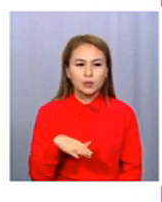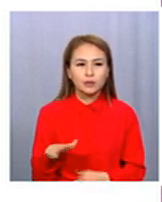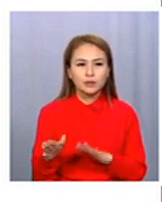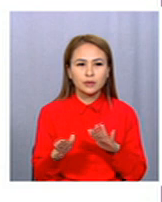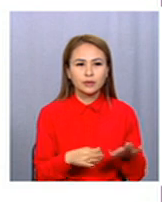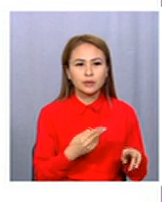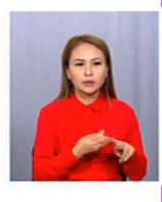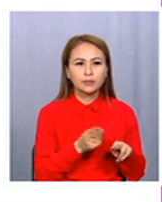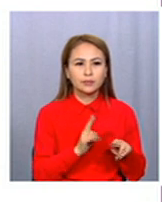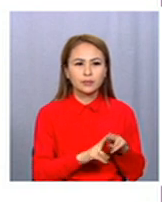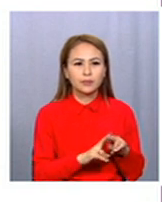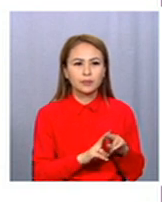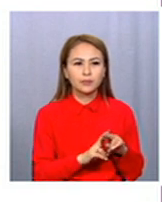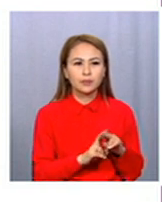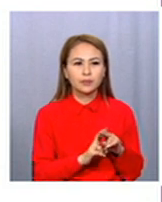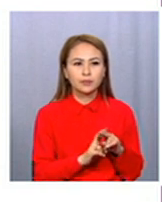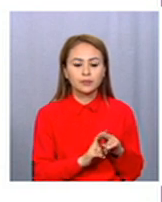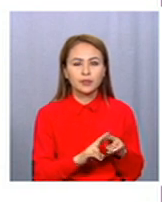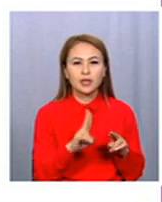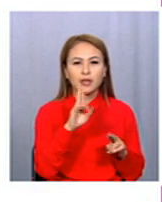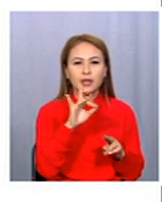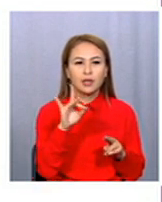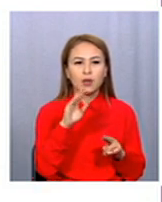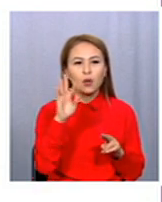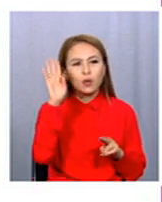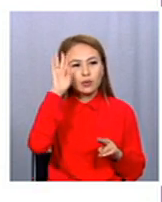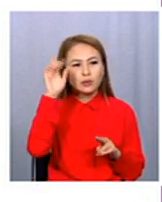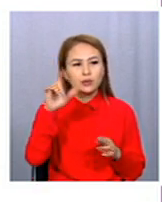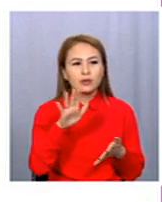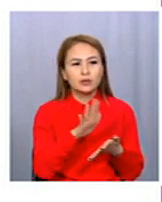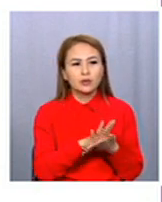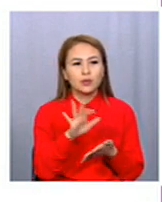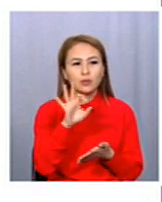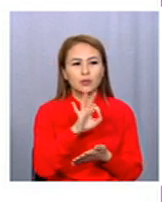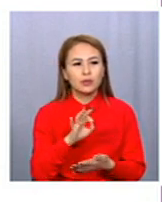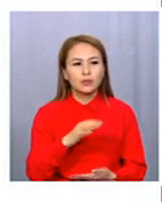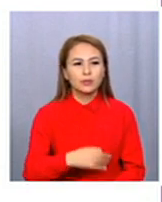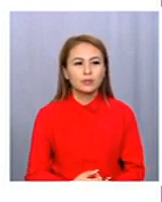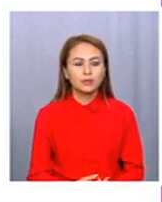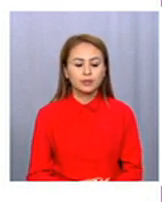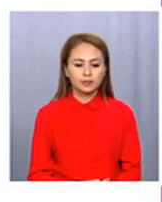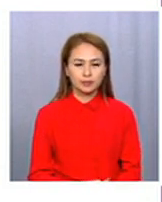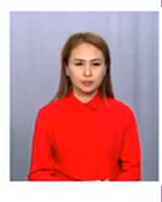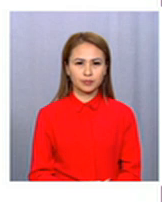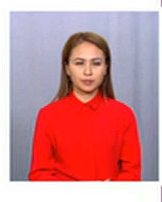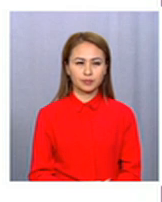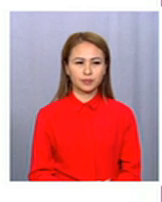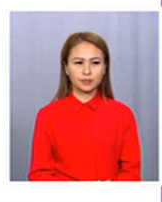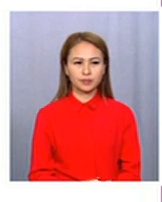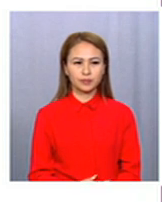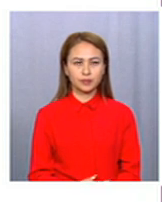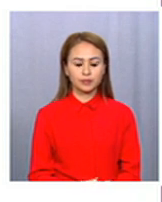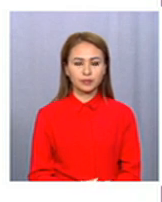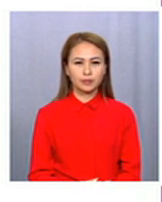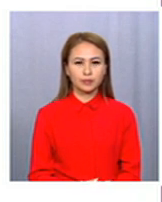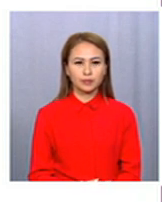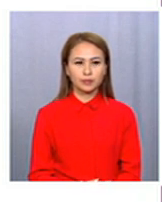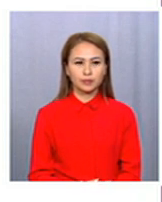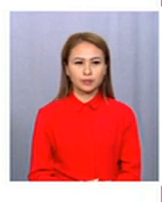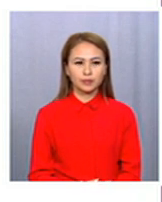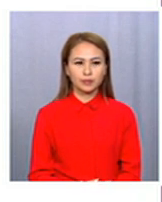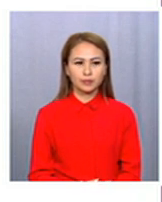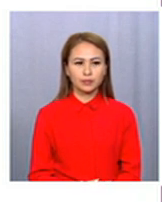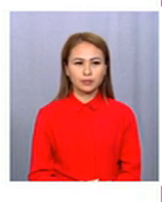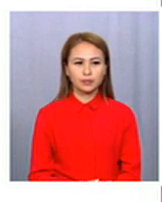не бар ғой? Кір қожалақ бала туралы бар ғой? Деп қыздар әкесіне